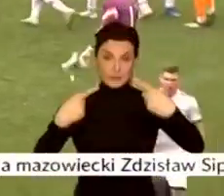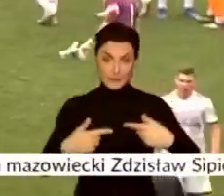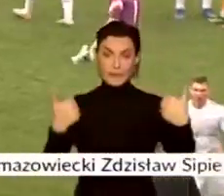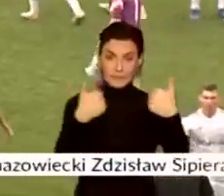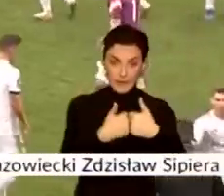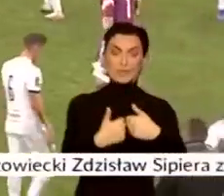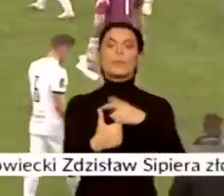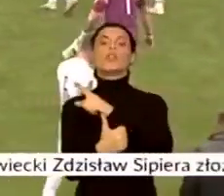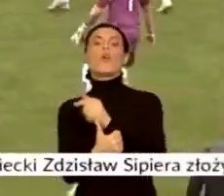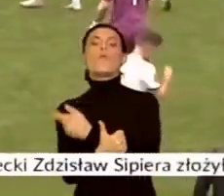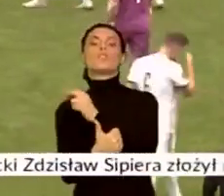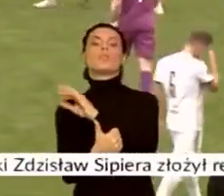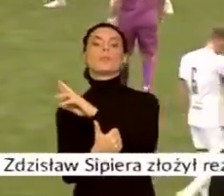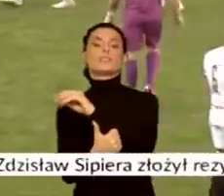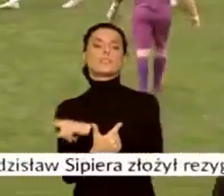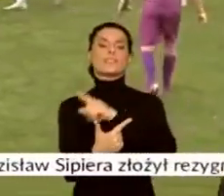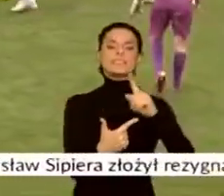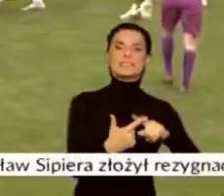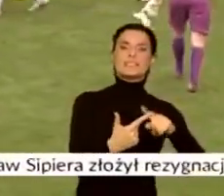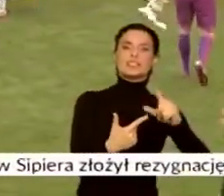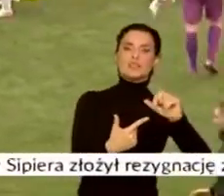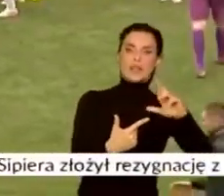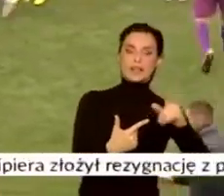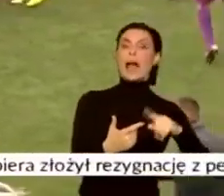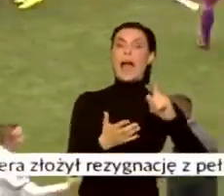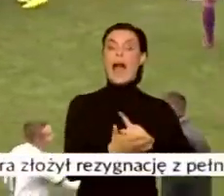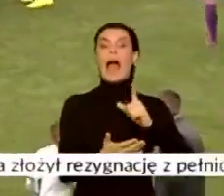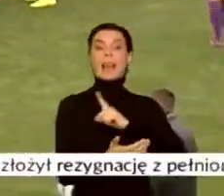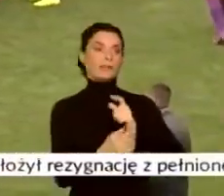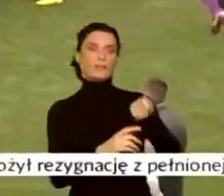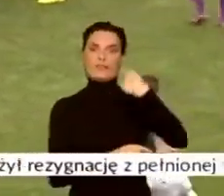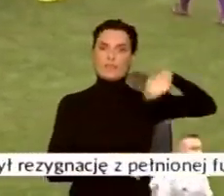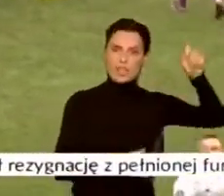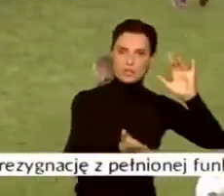Morągu z Huraganem, a rezerwy Legii Warszawa czeka wyjazdowe spotkanie z Pelikanem Łowicz.